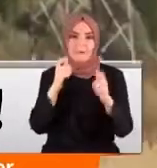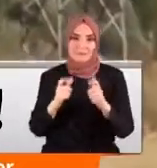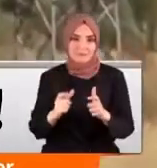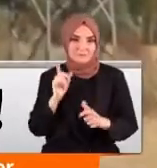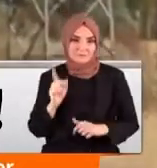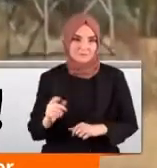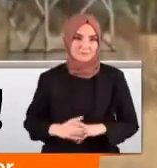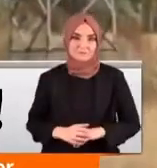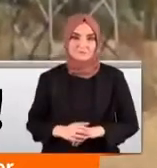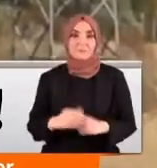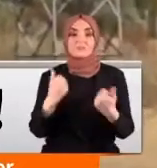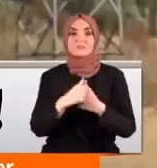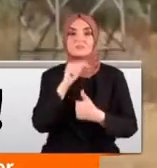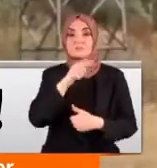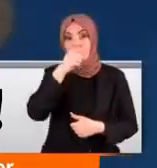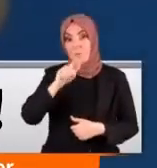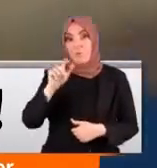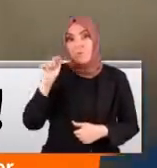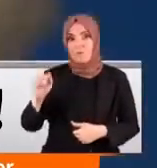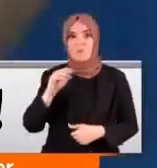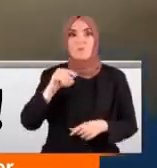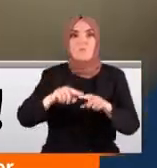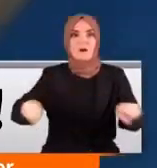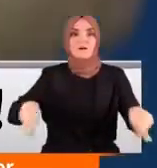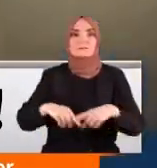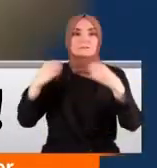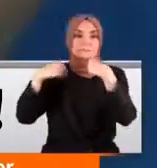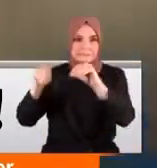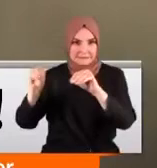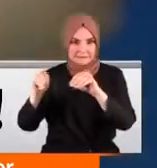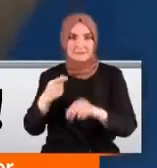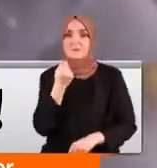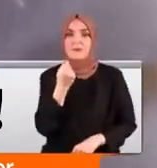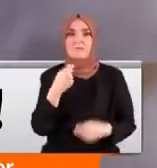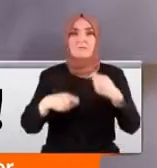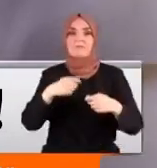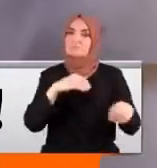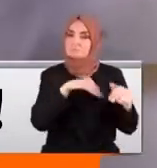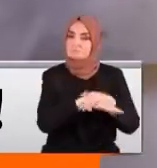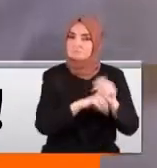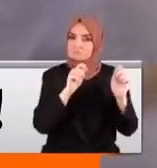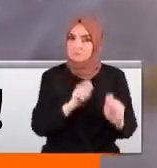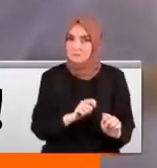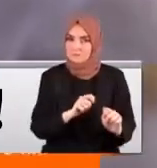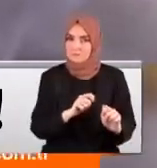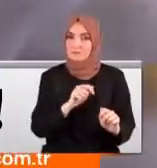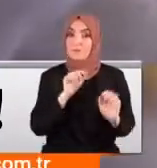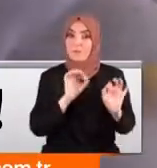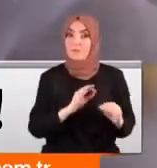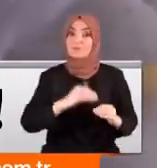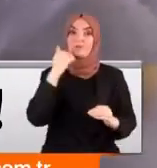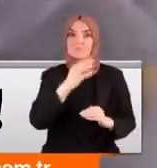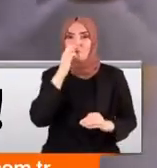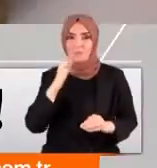Çift köydeki arsalarını satmış, parayı bankaya koymuştu. İkili o andan sonra dolandırıcıların radarına girdi. Bu kez hazine